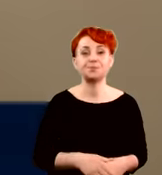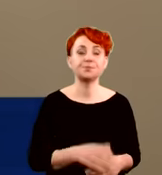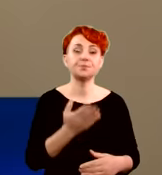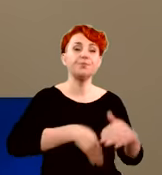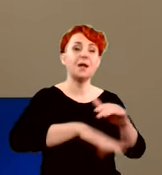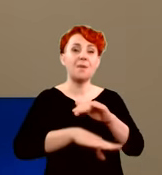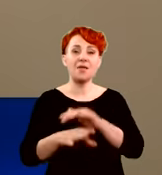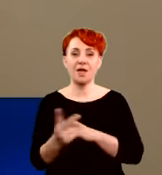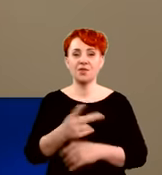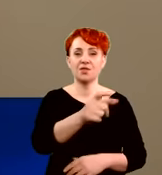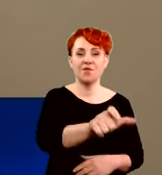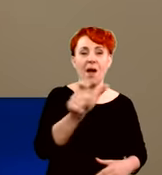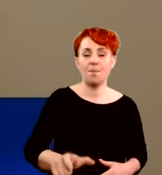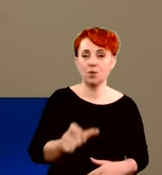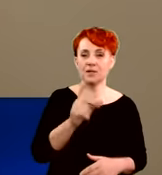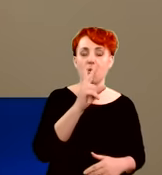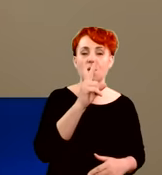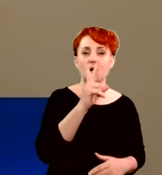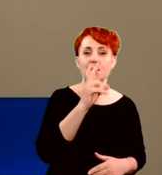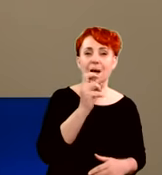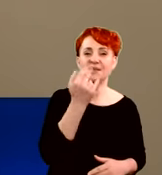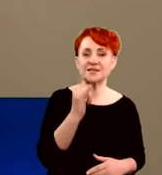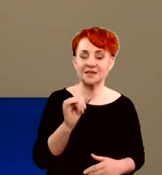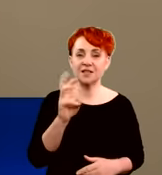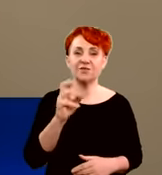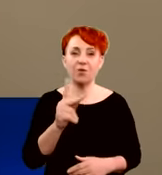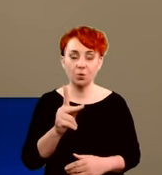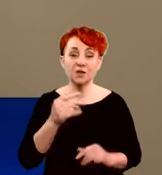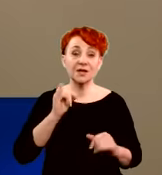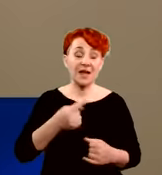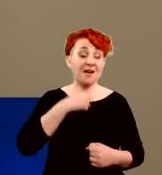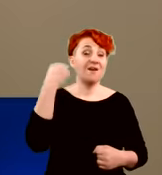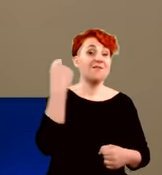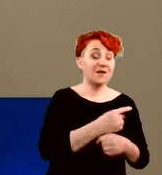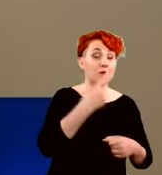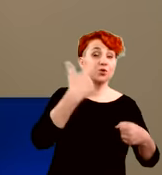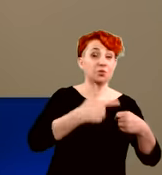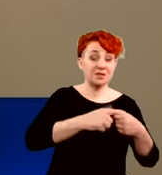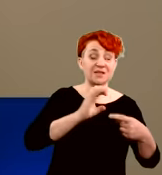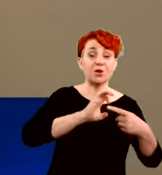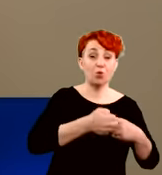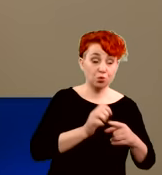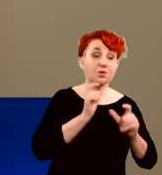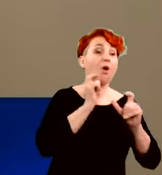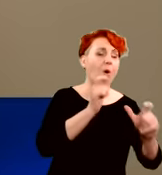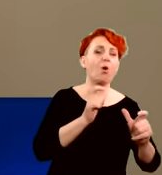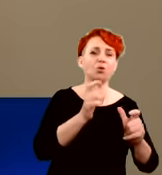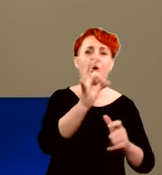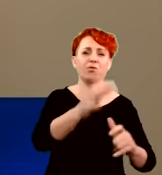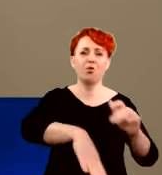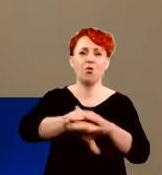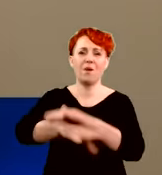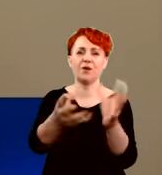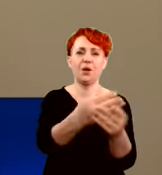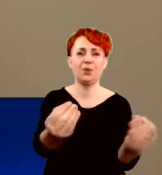Kamińskiego i Wąsika wygasły z chwilą ogłoszenia prawomocnego wyroku 20 grudnia w Sądzie Okręgowym w Warszawie. One wtedy wygasły z mocy